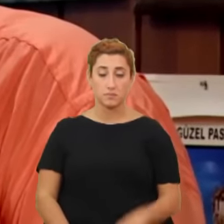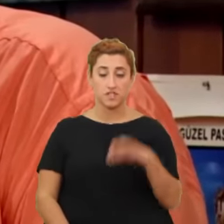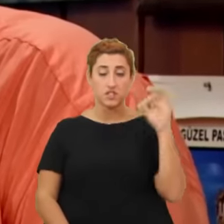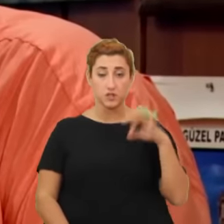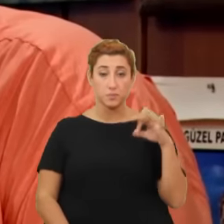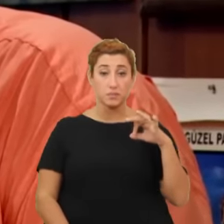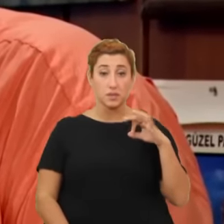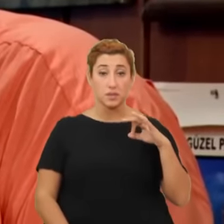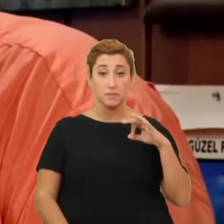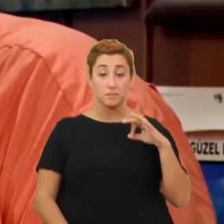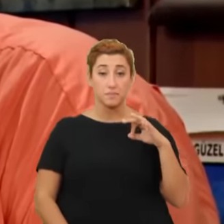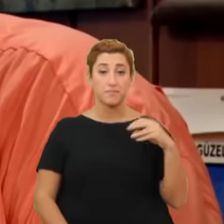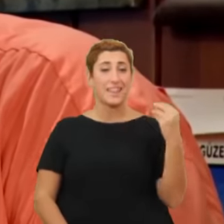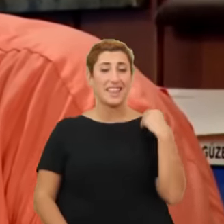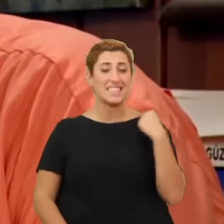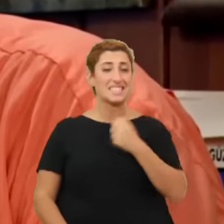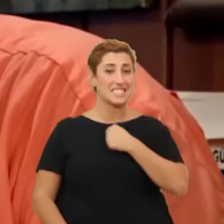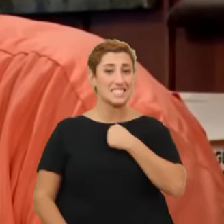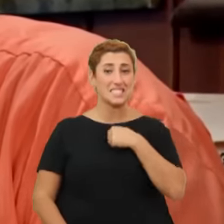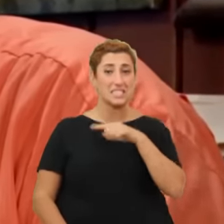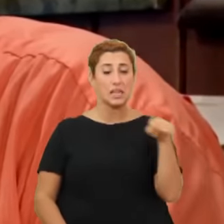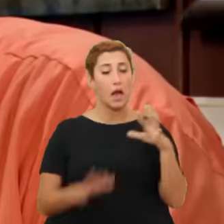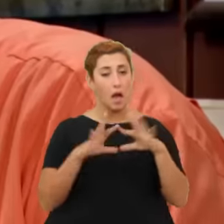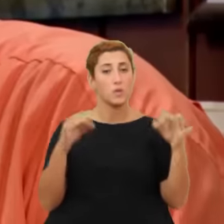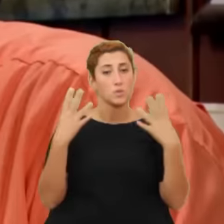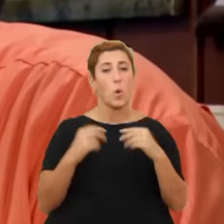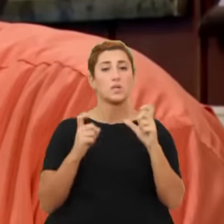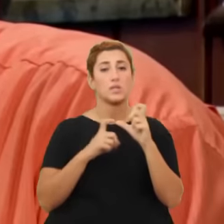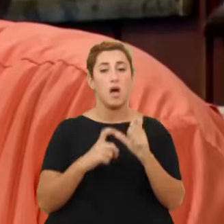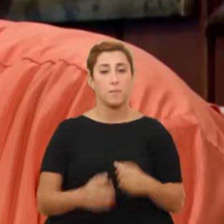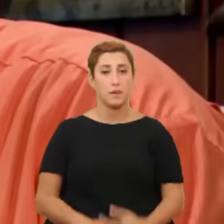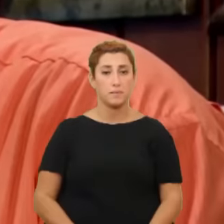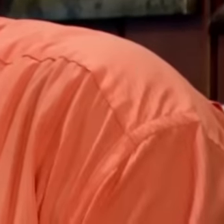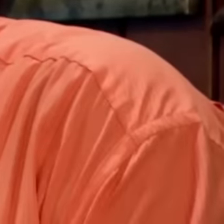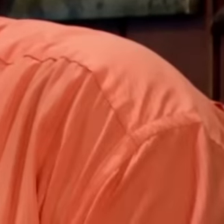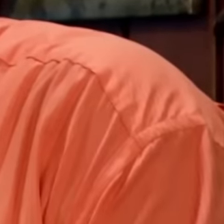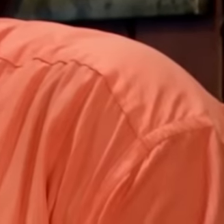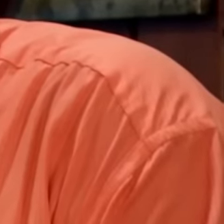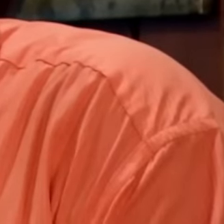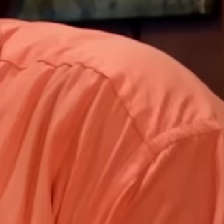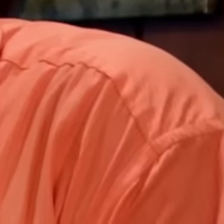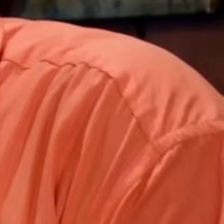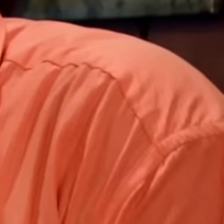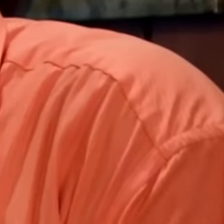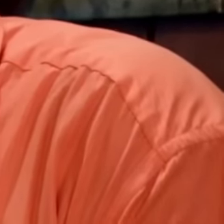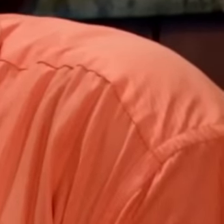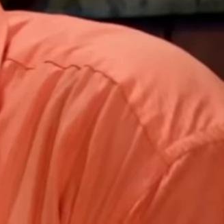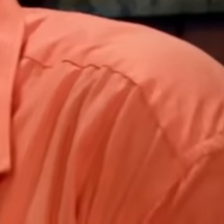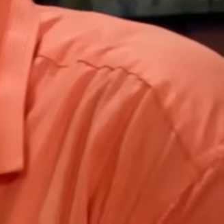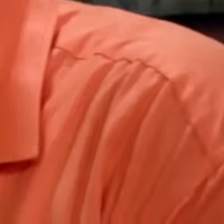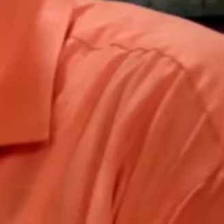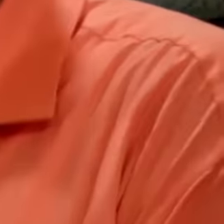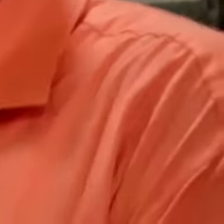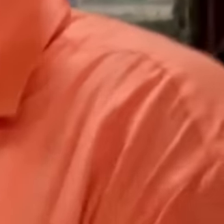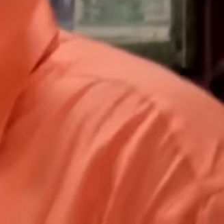Şimdi yeni sıkıntılara hazır ol Sami. Sami dudaklarını kısmış sıkıntıyla Basri'ye